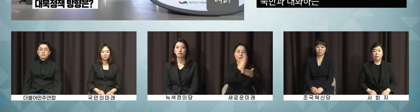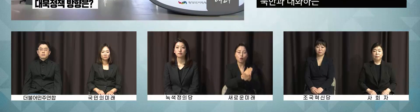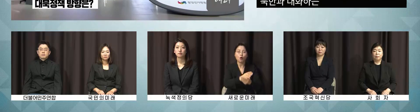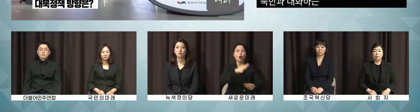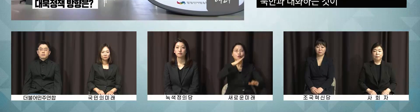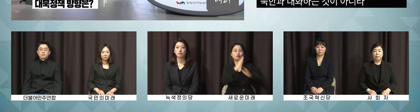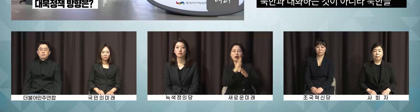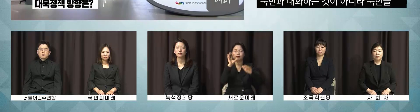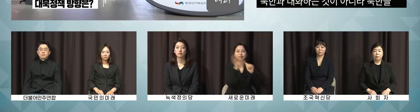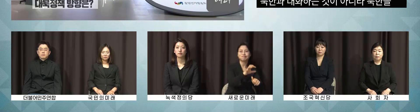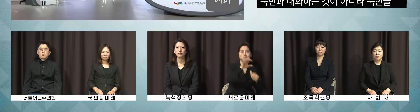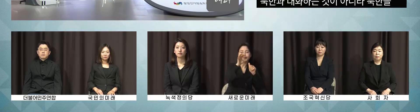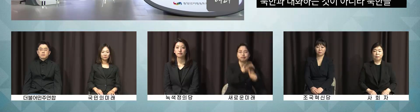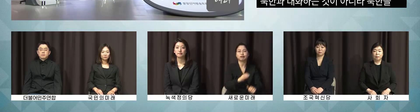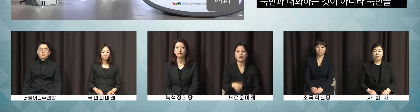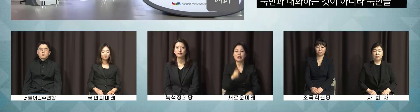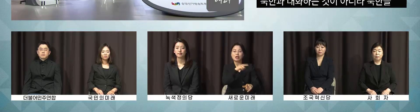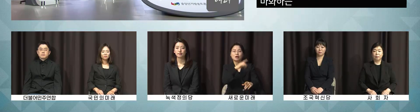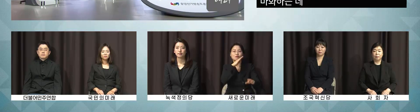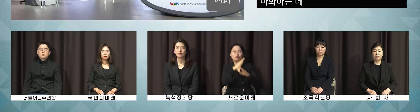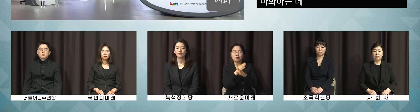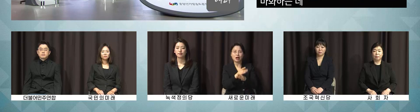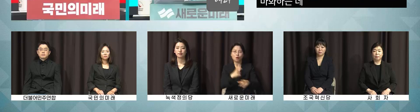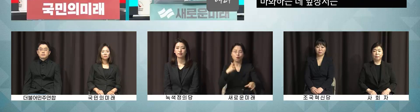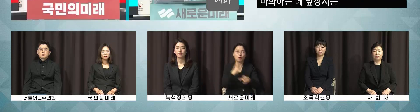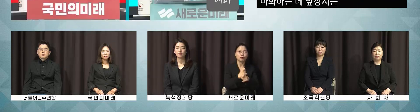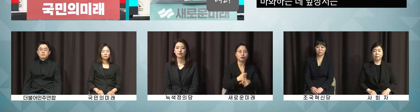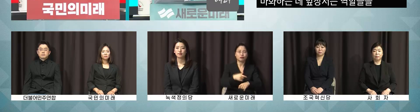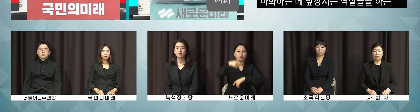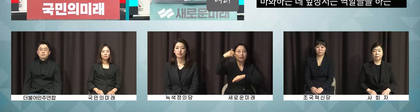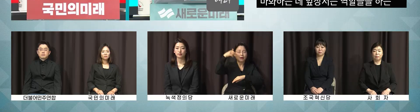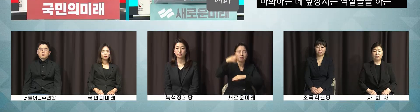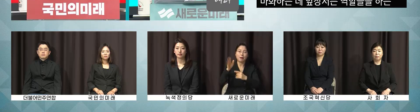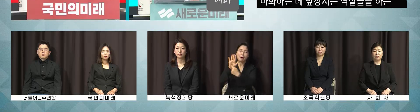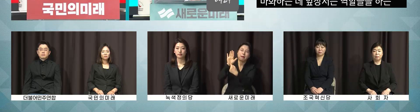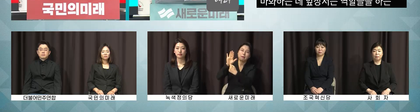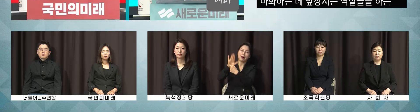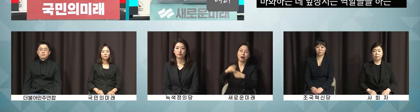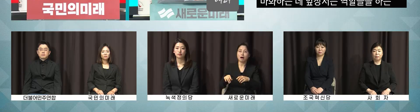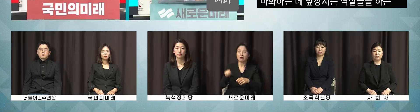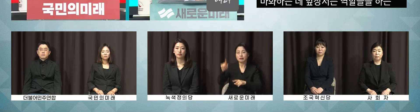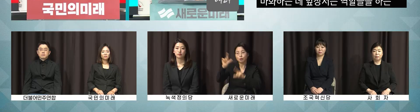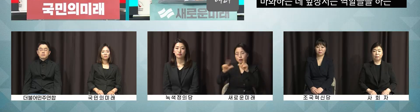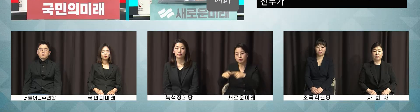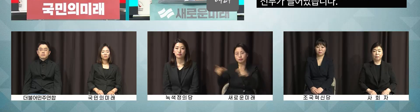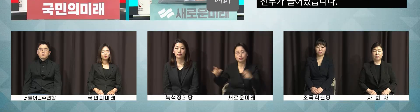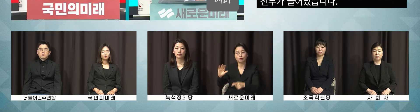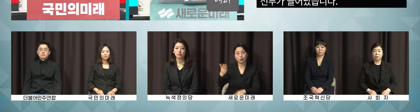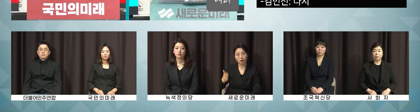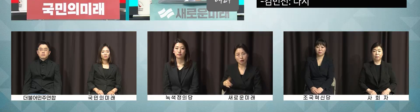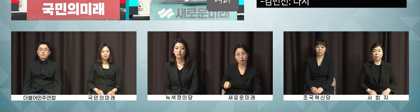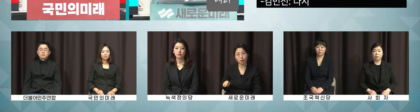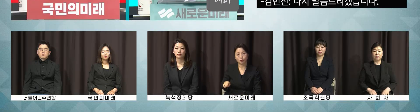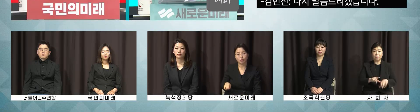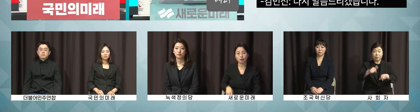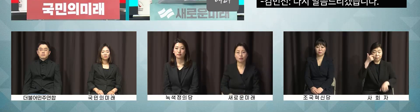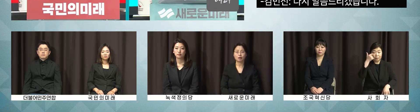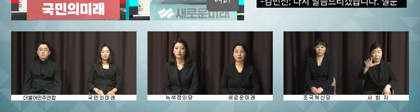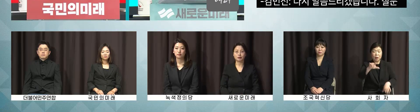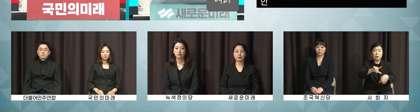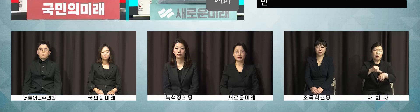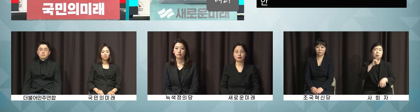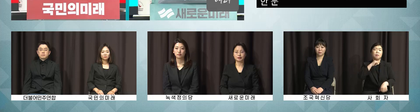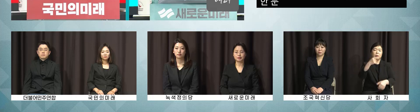북한을 악마화하는 데 더 앞장서는 역할들을 하는 선전부가 늘어났습니다. 자, 잠시 말씀드리겠습니다. 질문 한 분께 더 드려야 되는데 지금